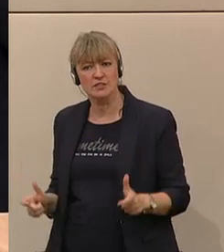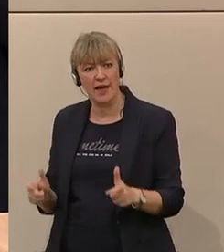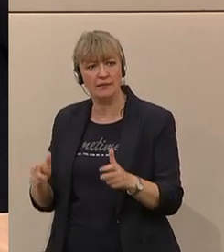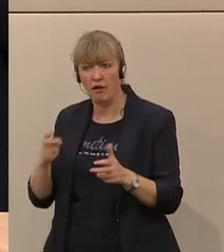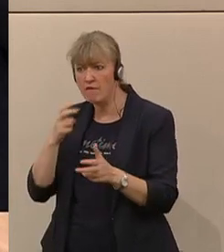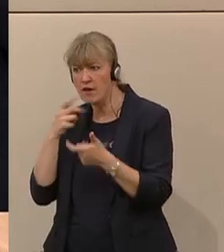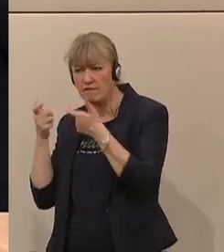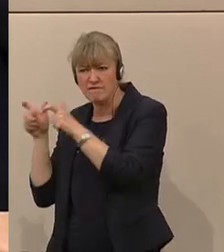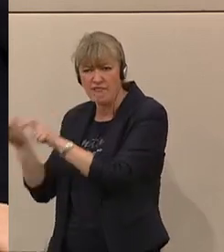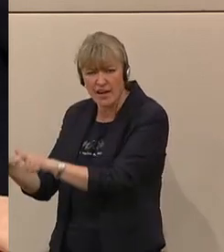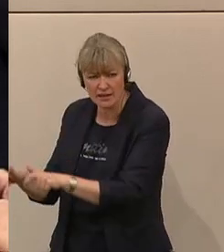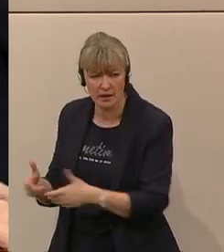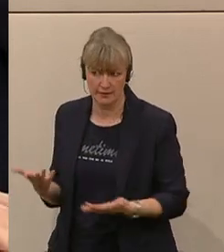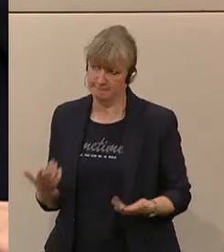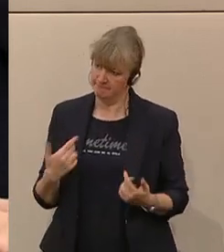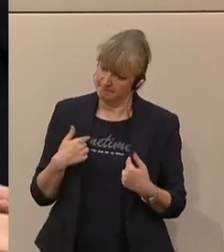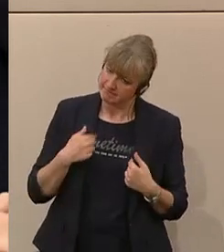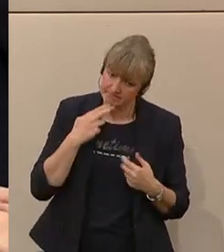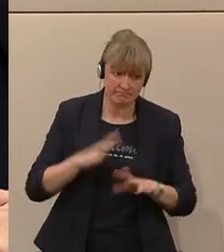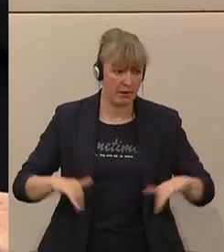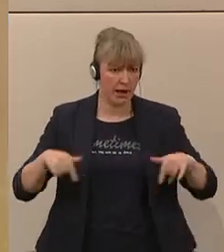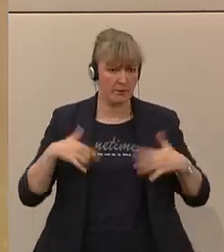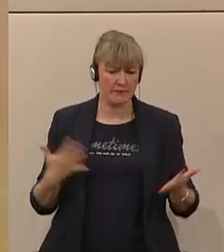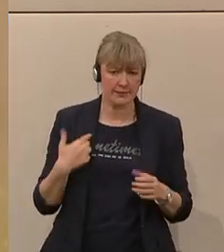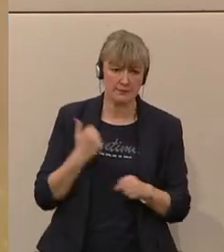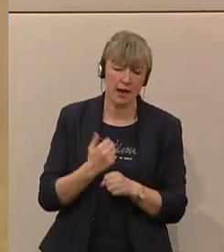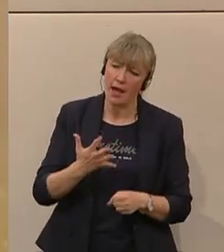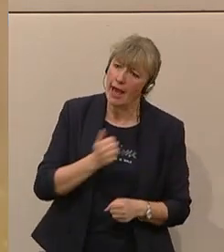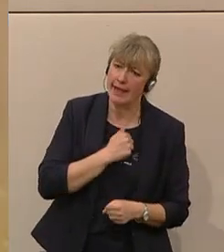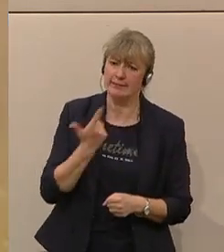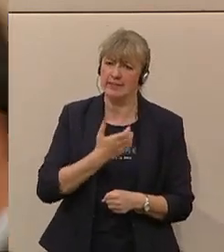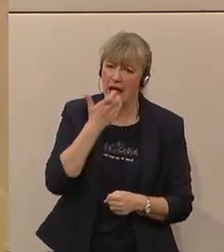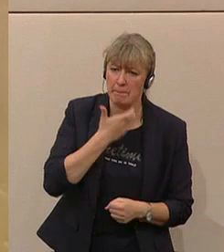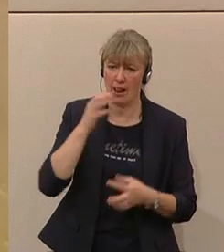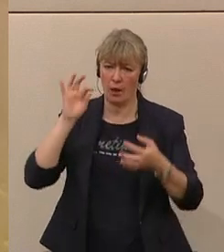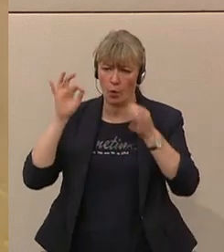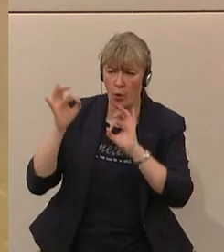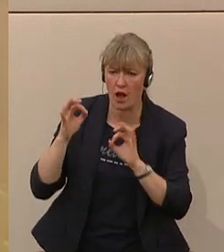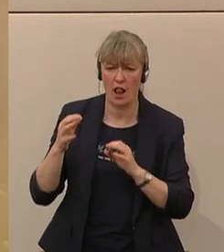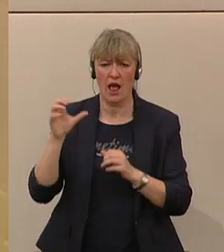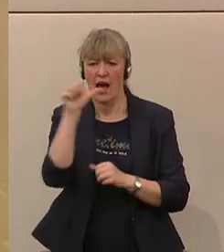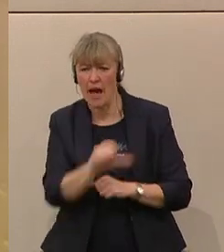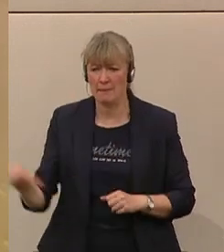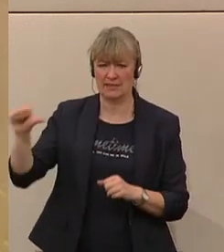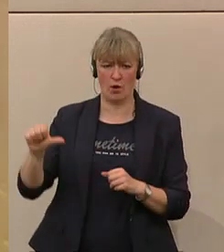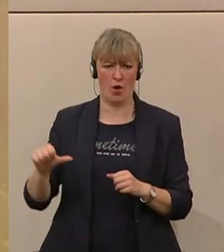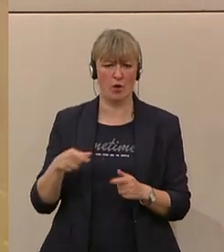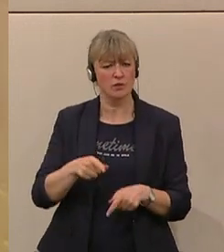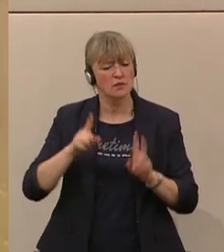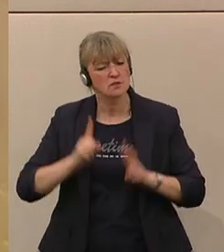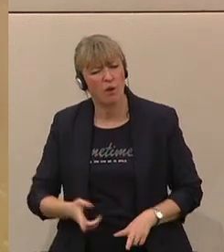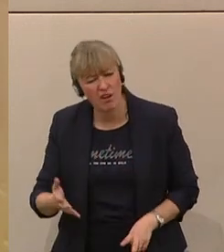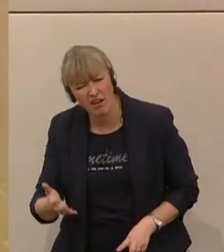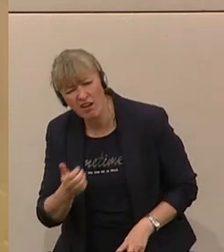kämpfen hier in diesem Parlament drum, damit endlich Apple und Google und Amazon